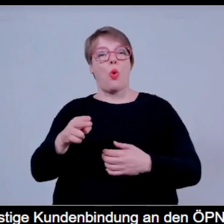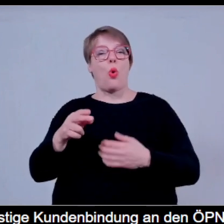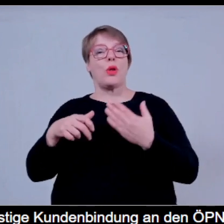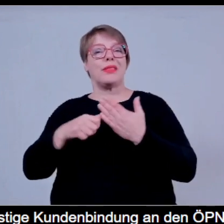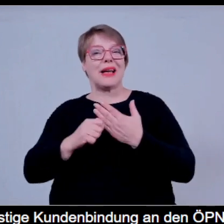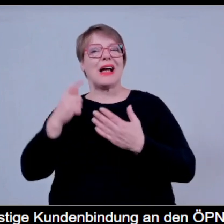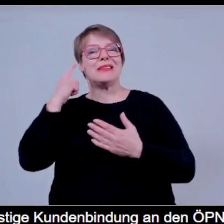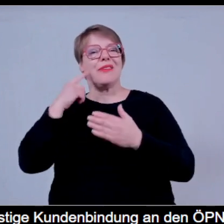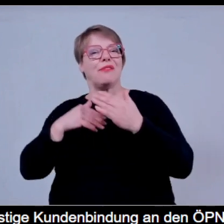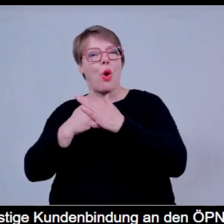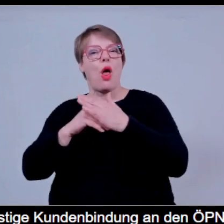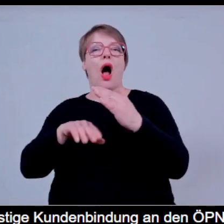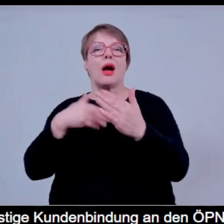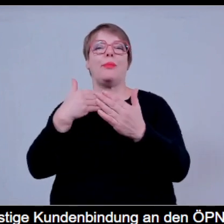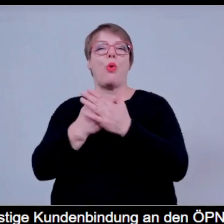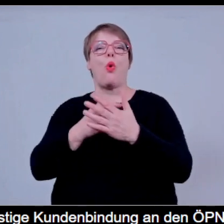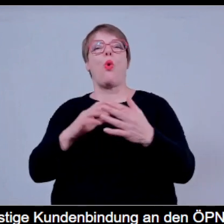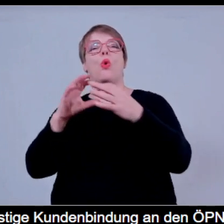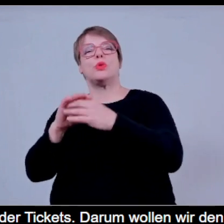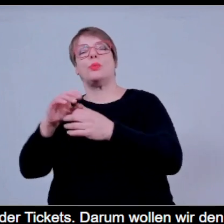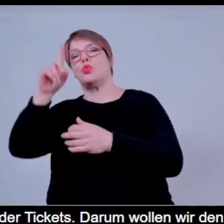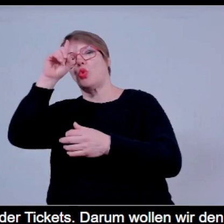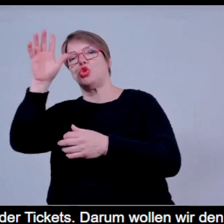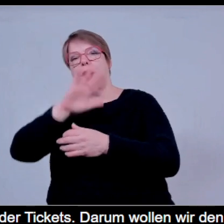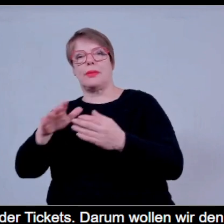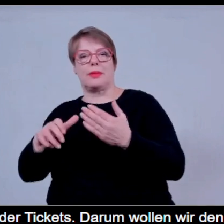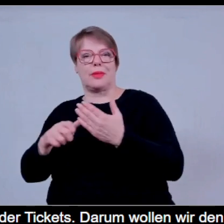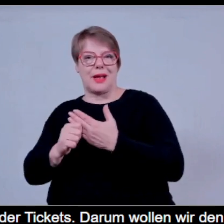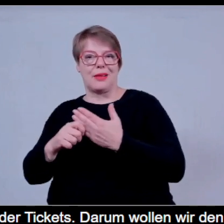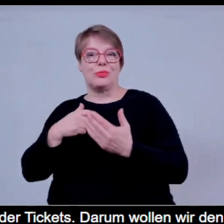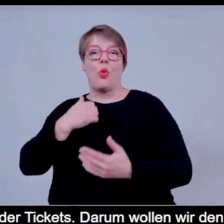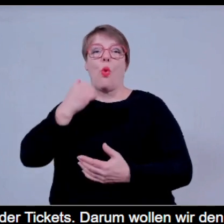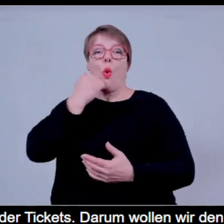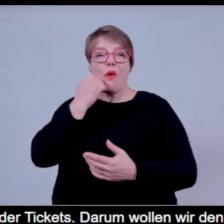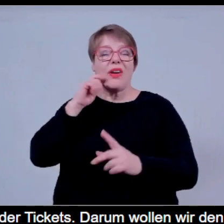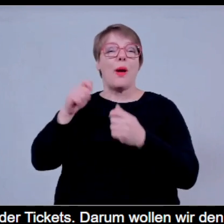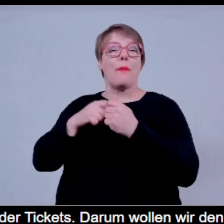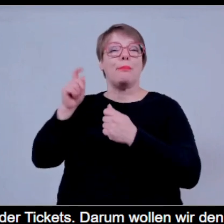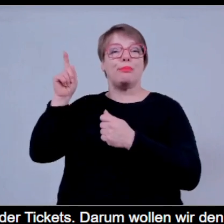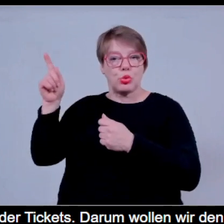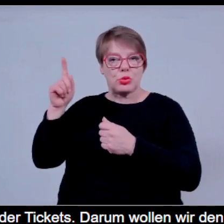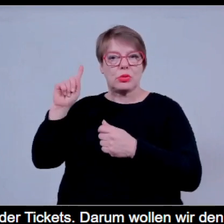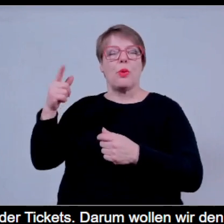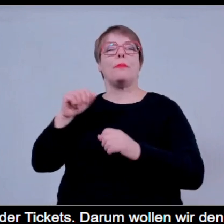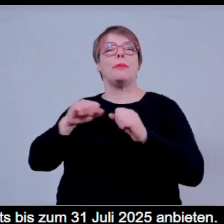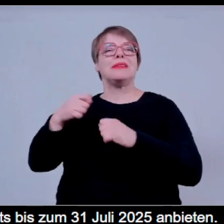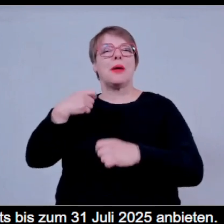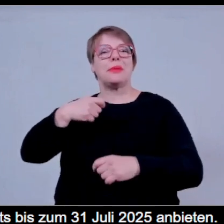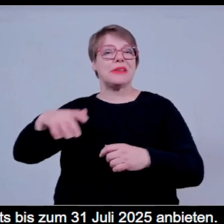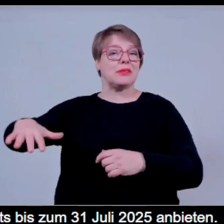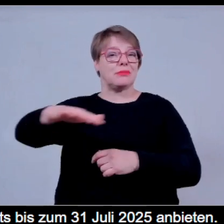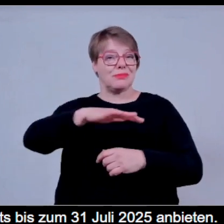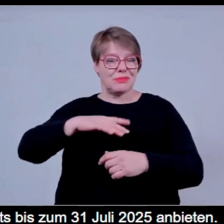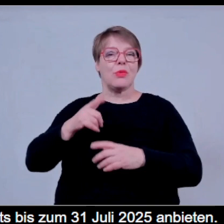an der Reihe. Und ansonsten gibt es den Flickenteppich. Ich habe das ja gesagt, wir können es eigentlich für den Schienenpersonennahverkehr, da sind wir Besteller.